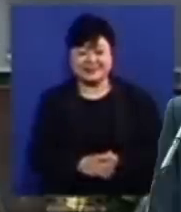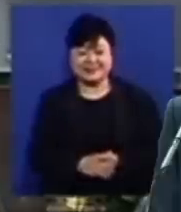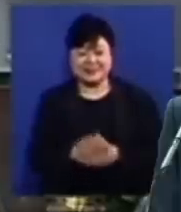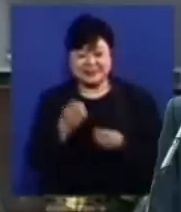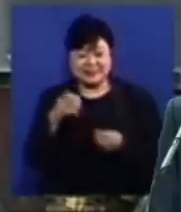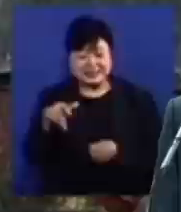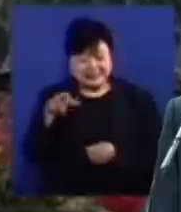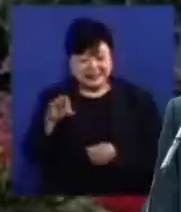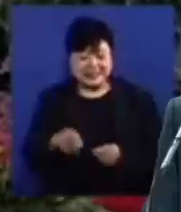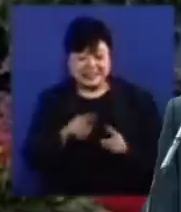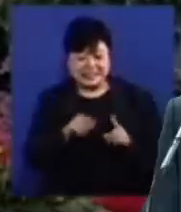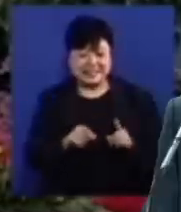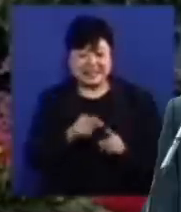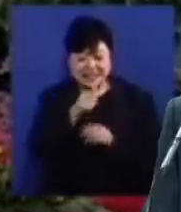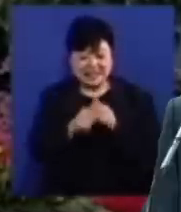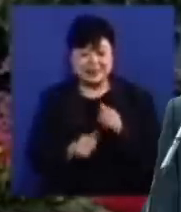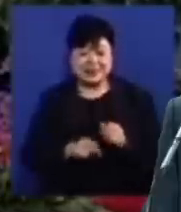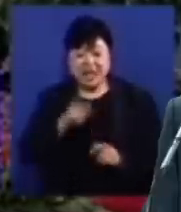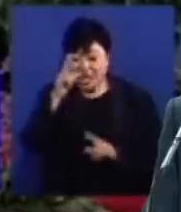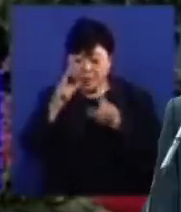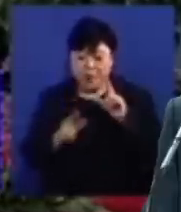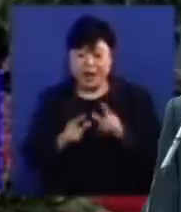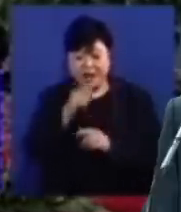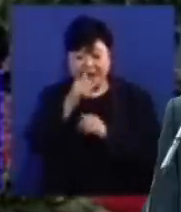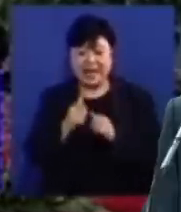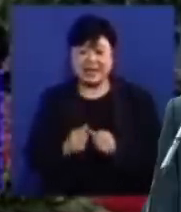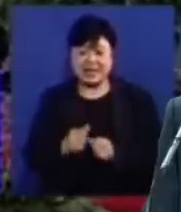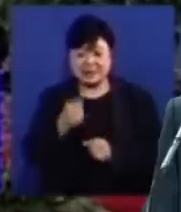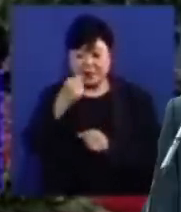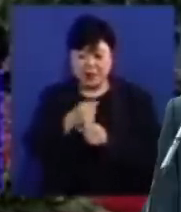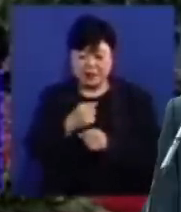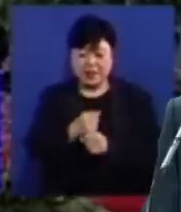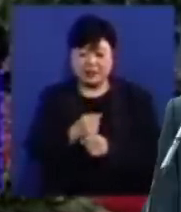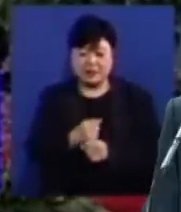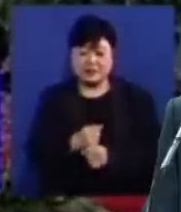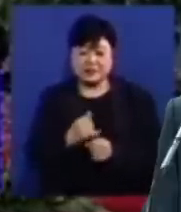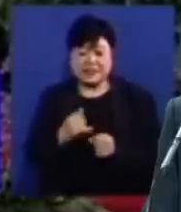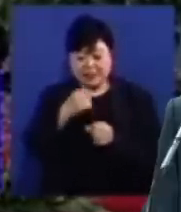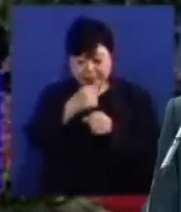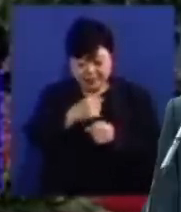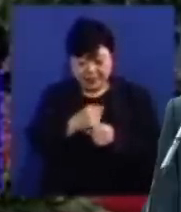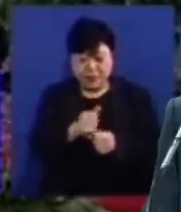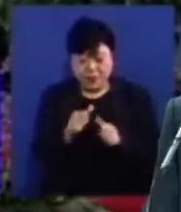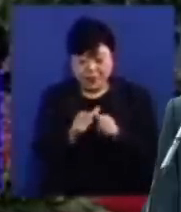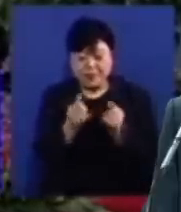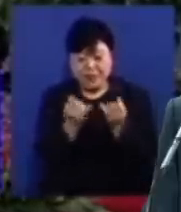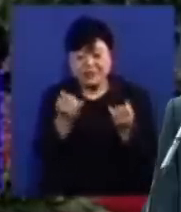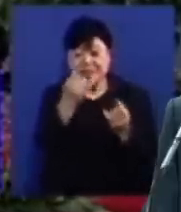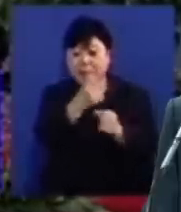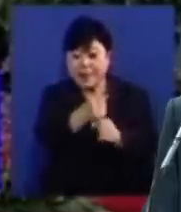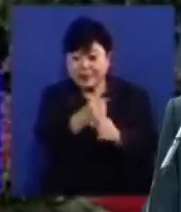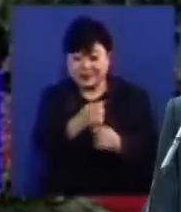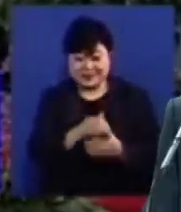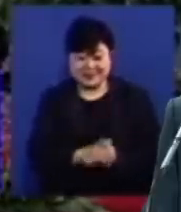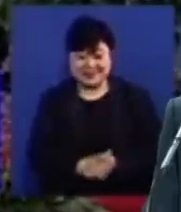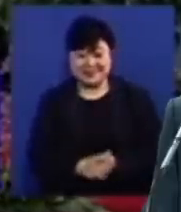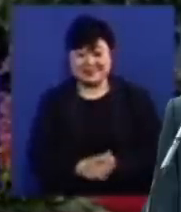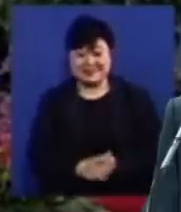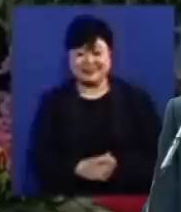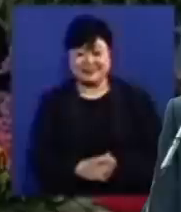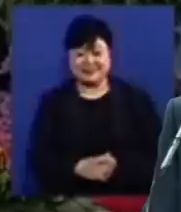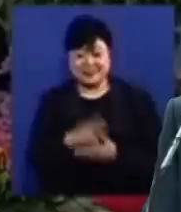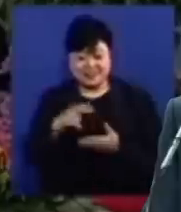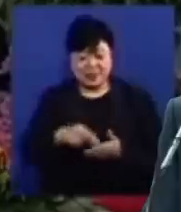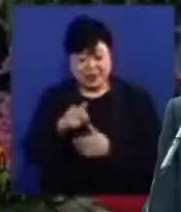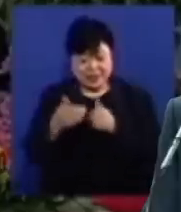창세기 1장 27절에 하나님이 자기 형상 곧 하나님의 형상대로 사람을 창조하시되 남자와 여자를 창조하시고